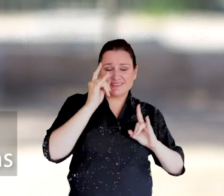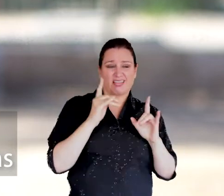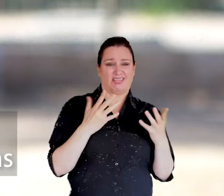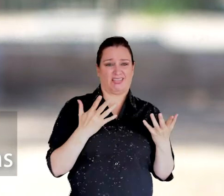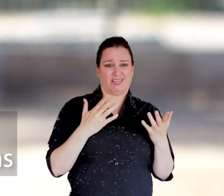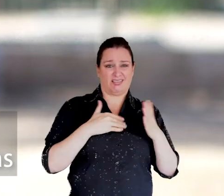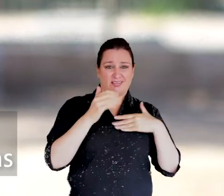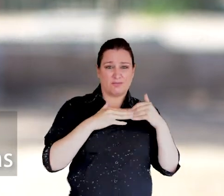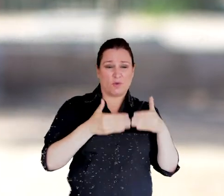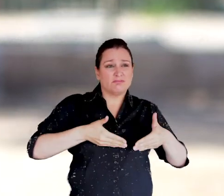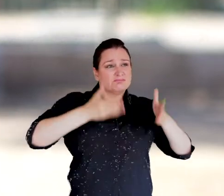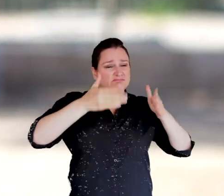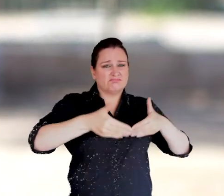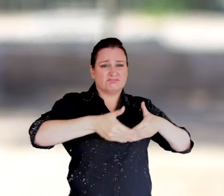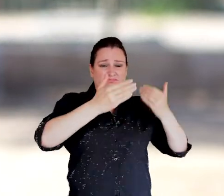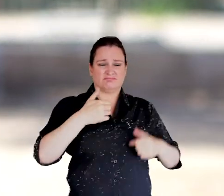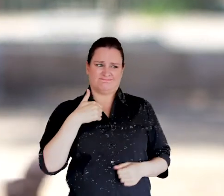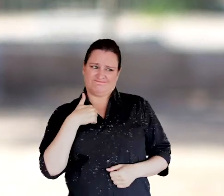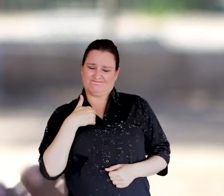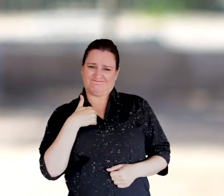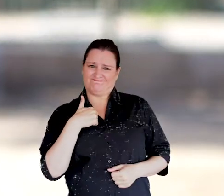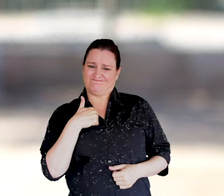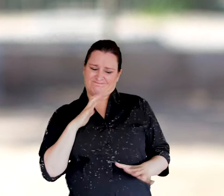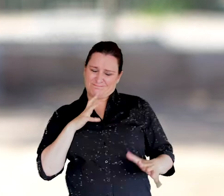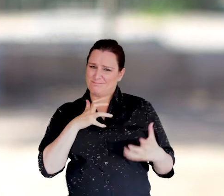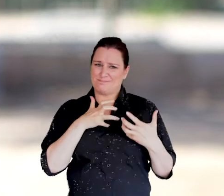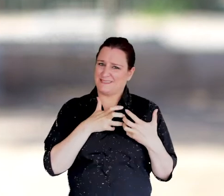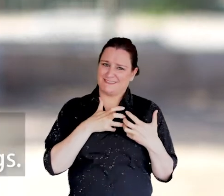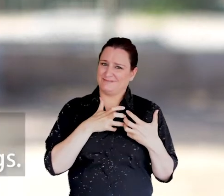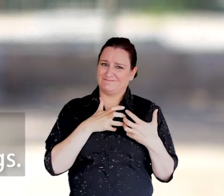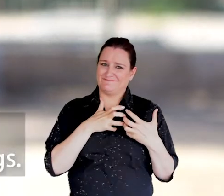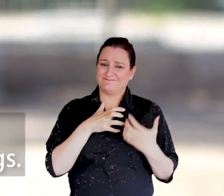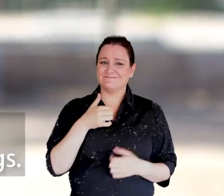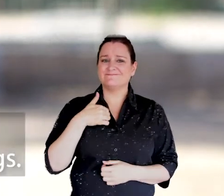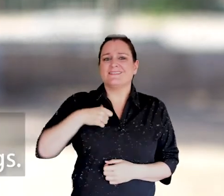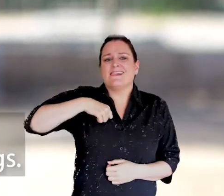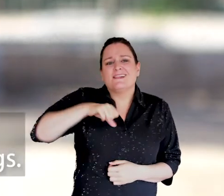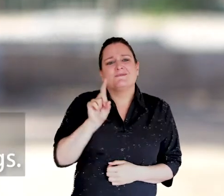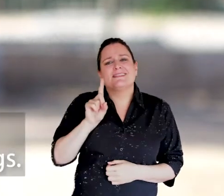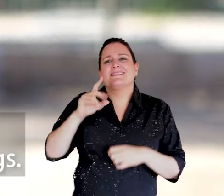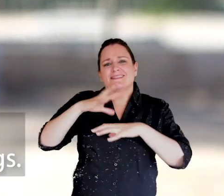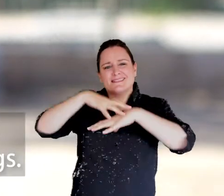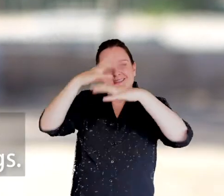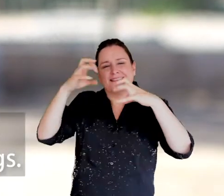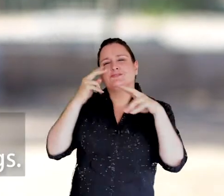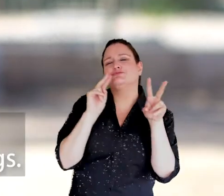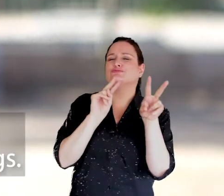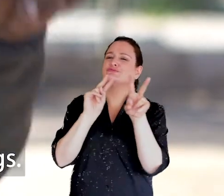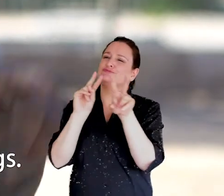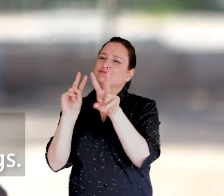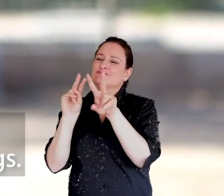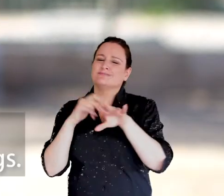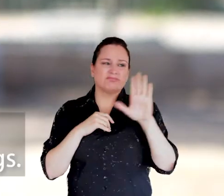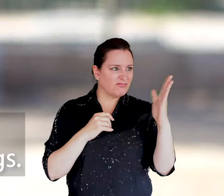die stedelijke gebieden wil lopen, voor ons past dat gedeelte. Ik wil zien, ik wil